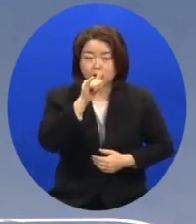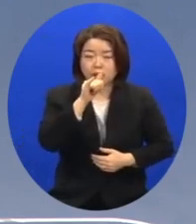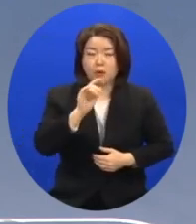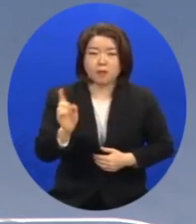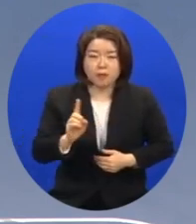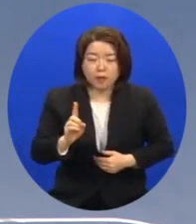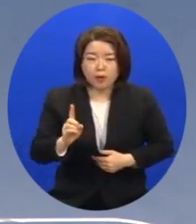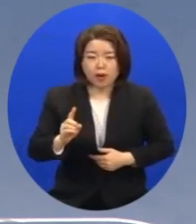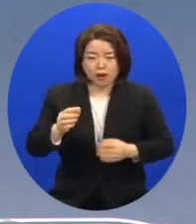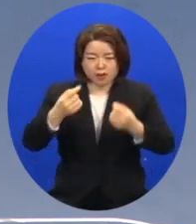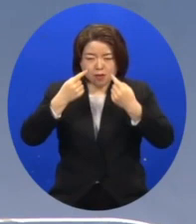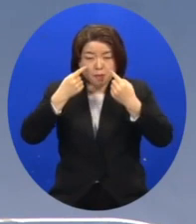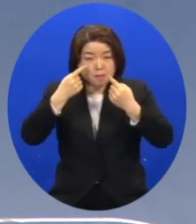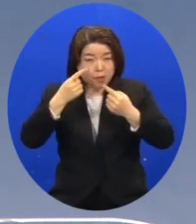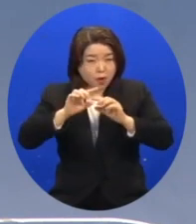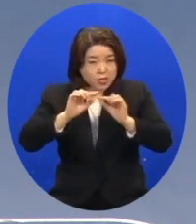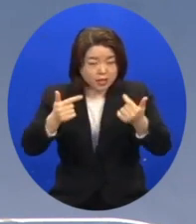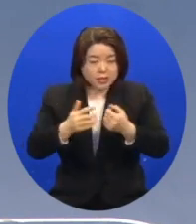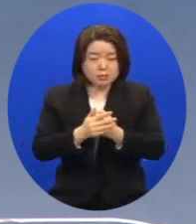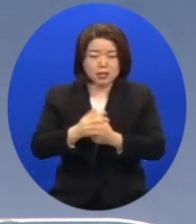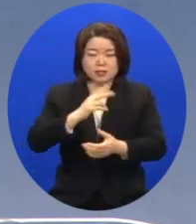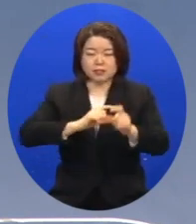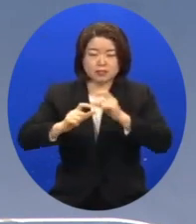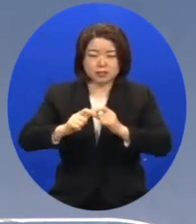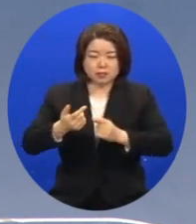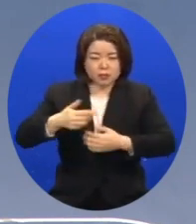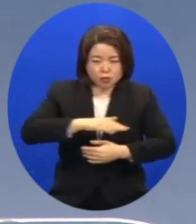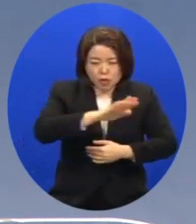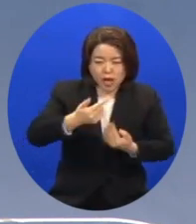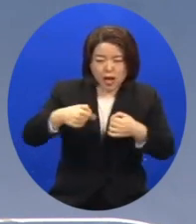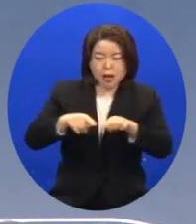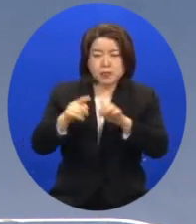우리와 함께 계시는 주 예수님 이에요